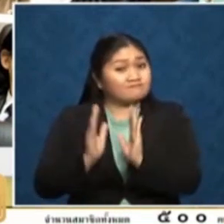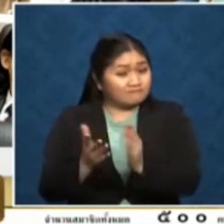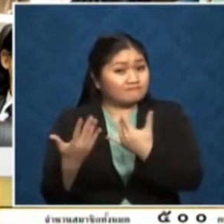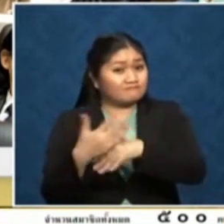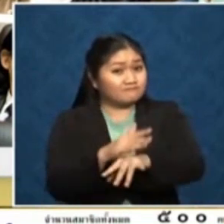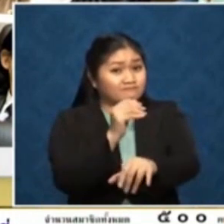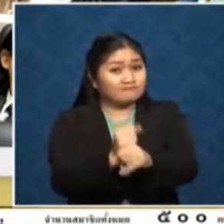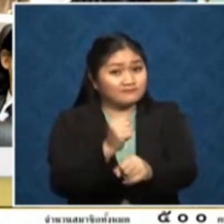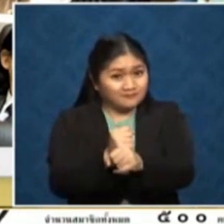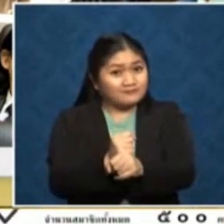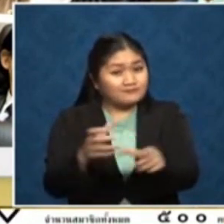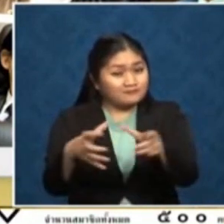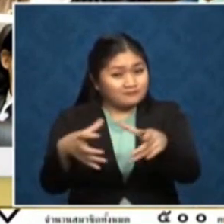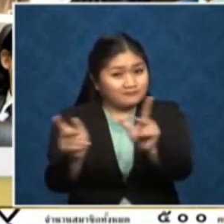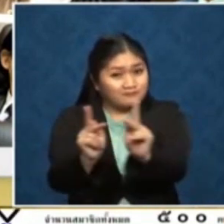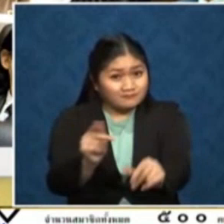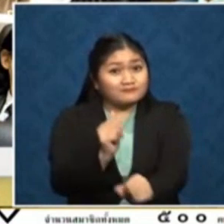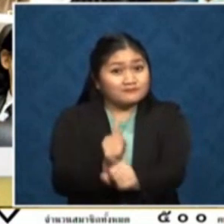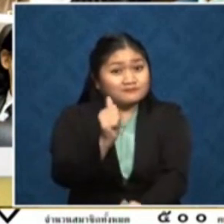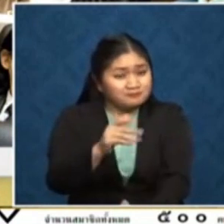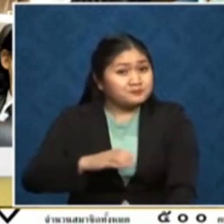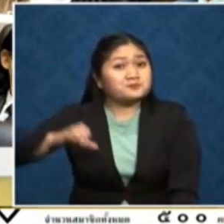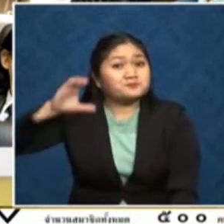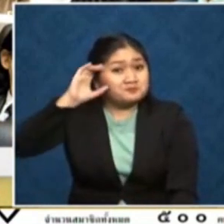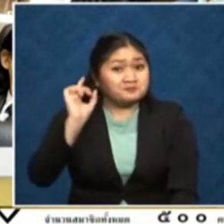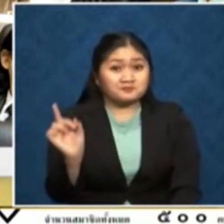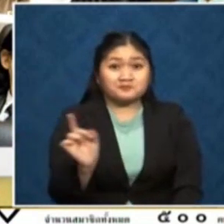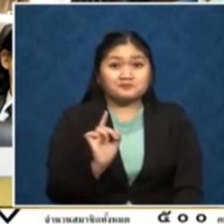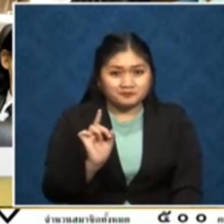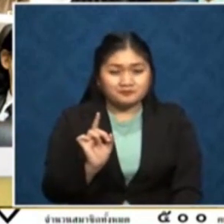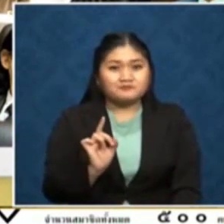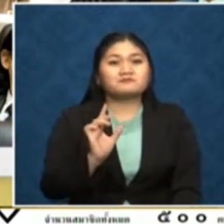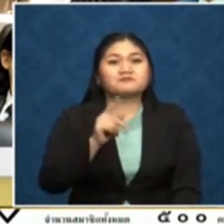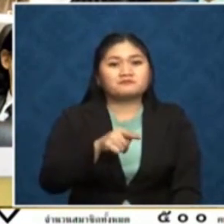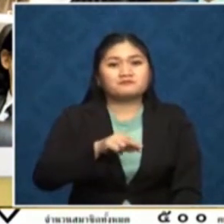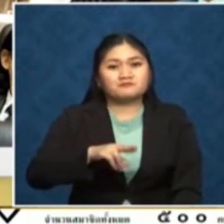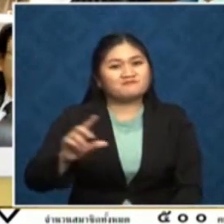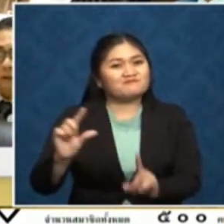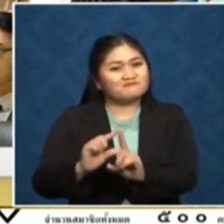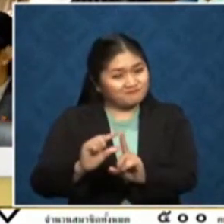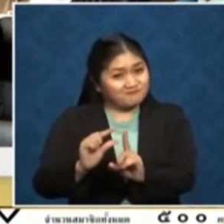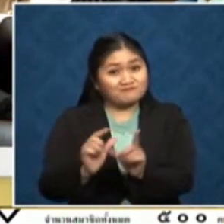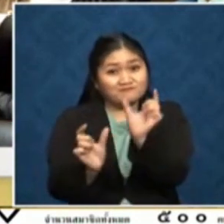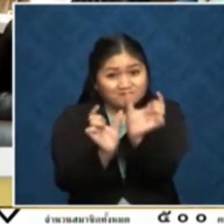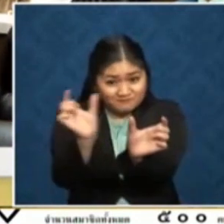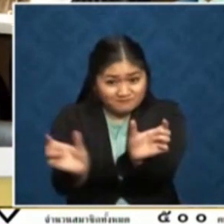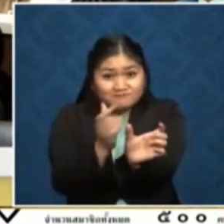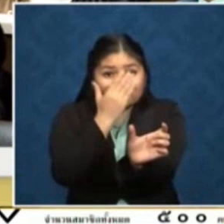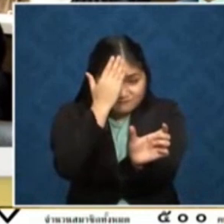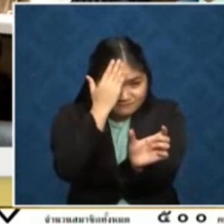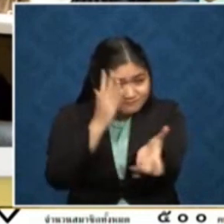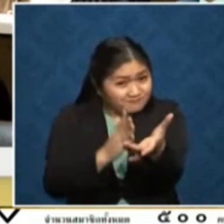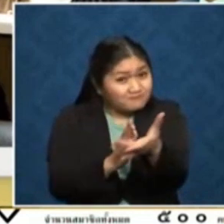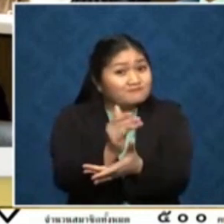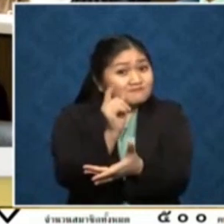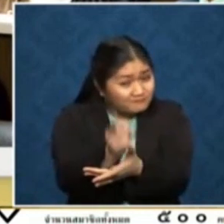นะครับแล้วก็จริงๆแล้วตามที่ผมเรียนไปครับว่าเสนอชื่อกรรมาธิการเอาคนเหล่านั้นเข้ามาแล้วก็มาทำงานกันในกรรมาธิการ